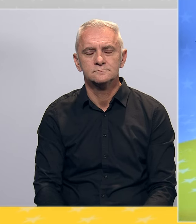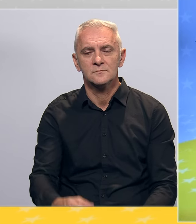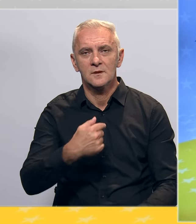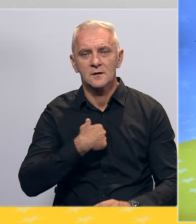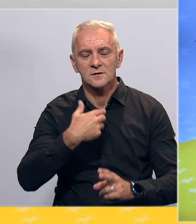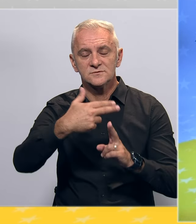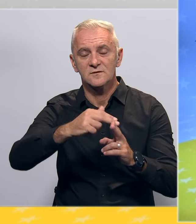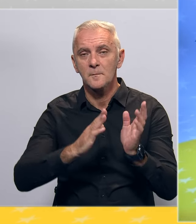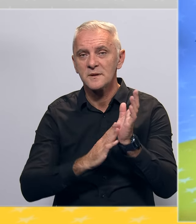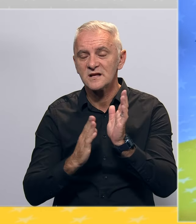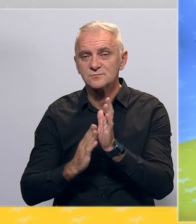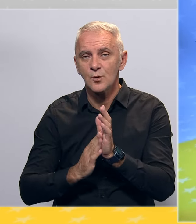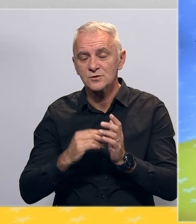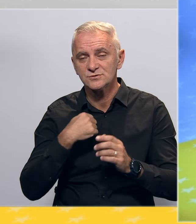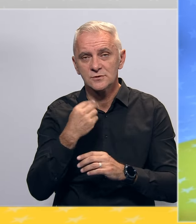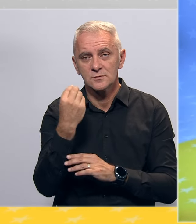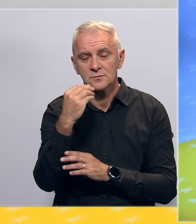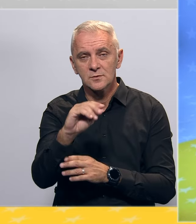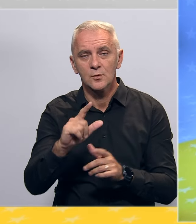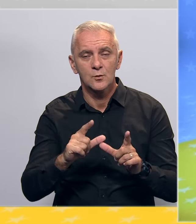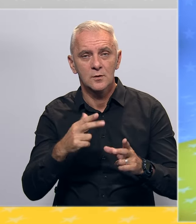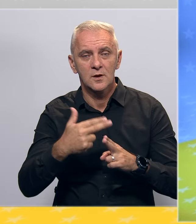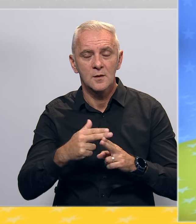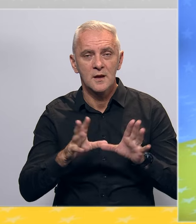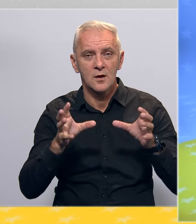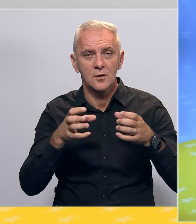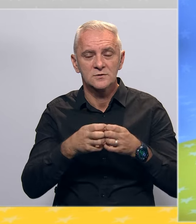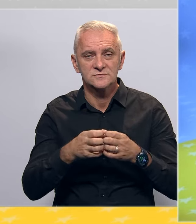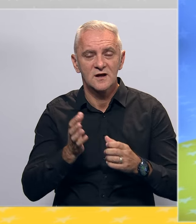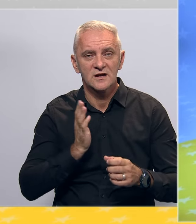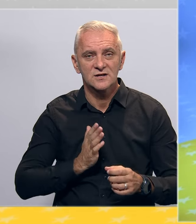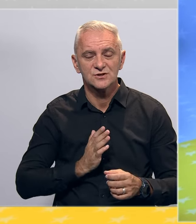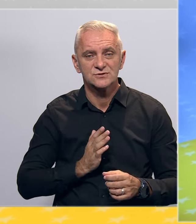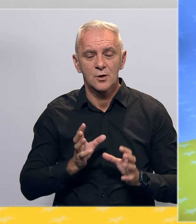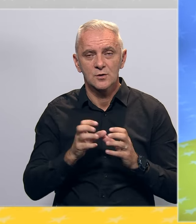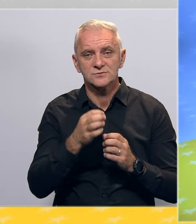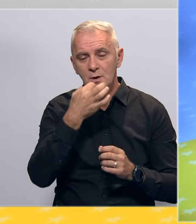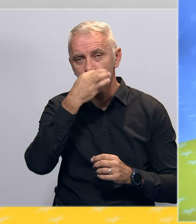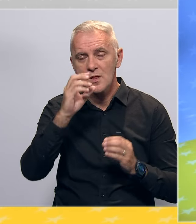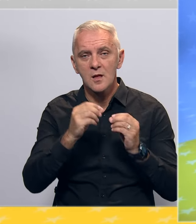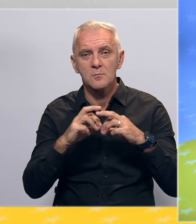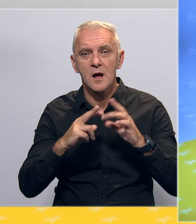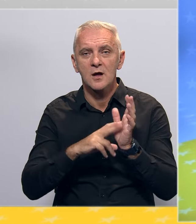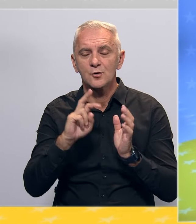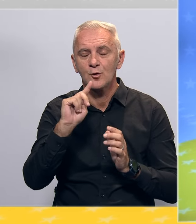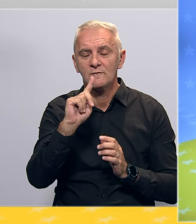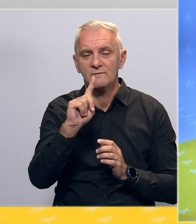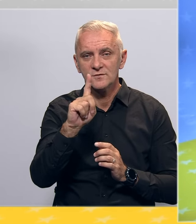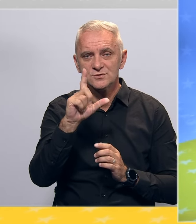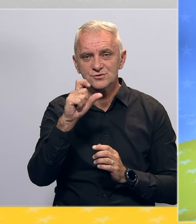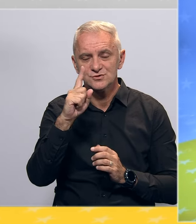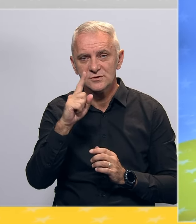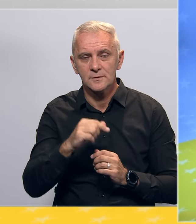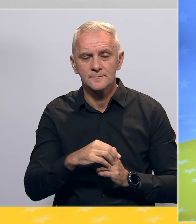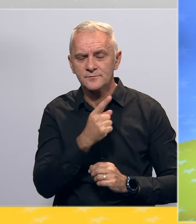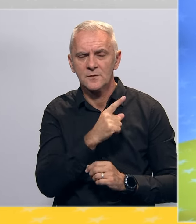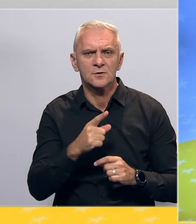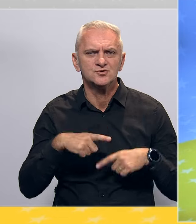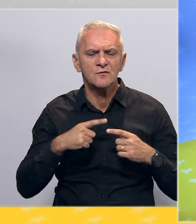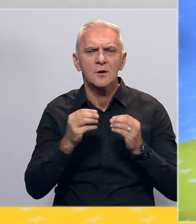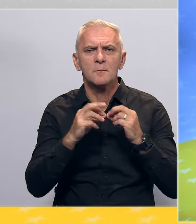Ja se zovem Mirne Smojkić i obraćam se u ime koalicije, građanske koalicije za bolje Banoviće. Bivstvovanje